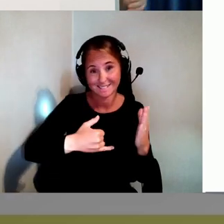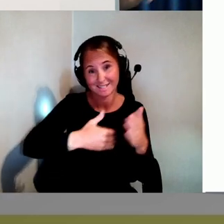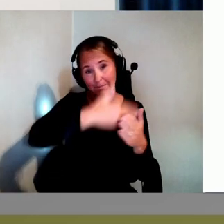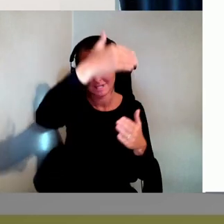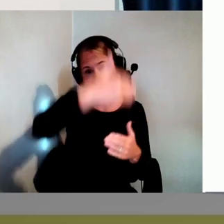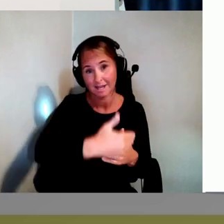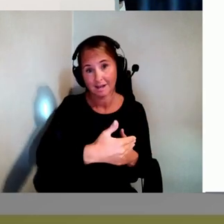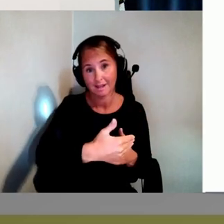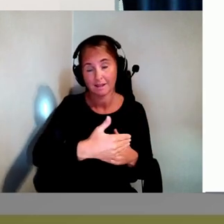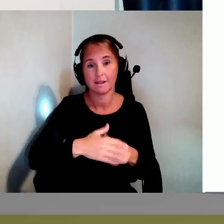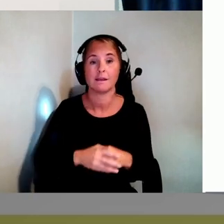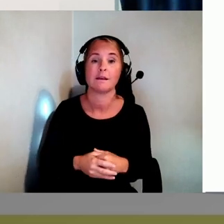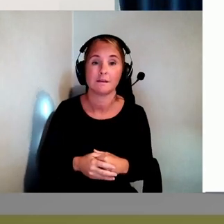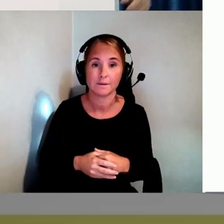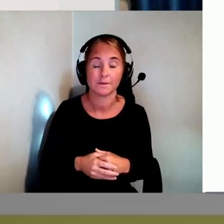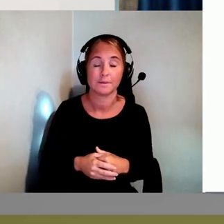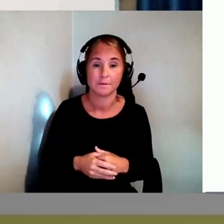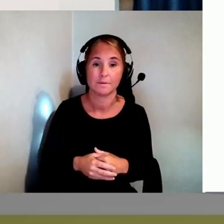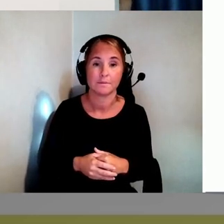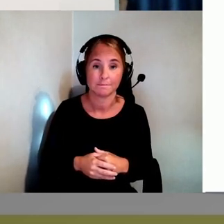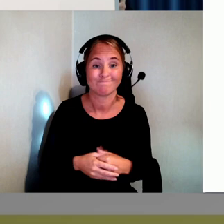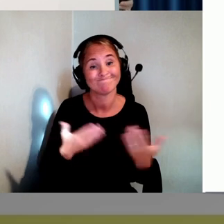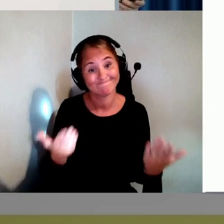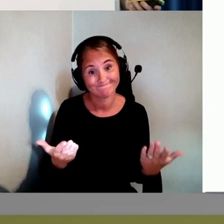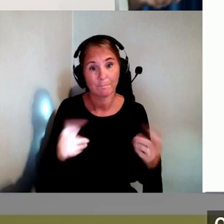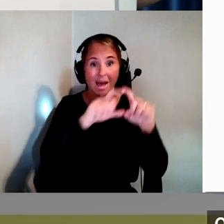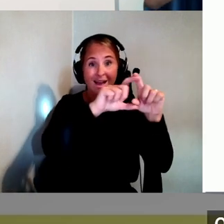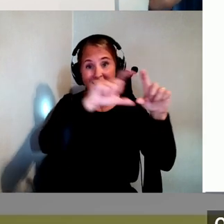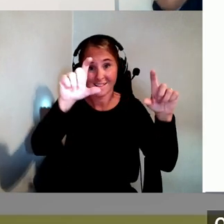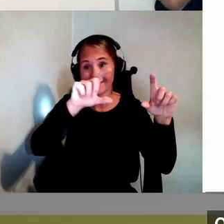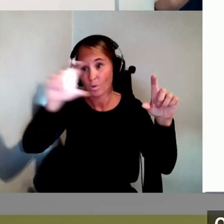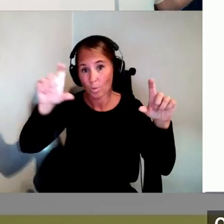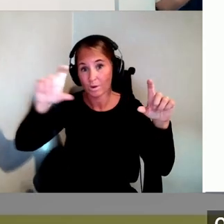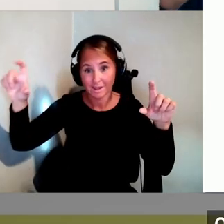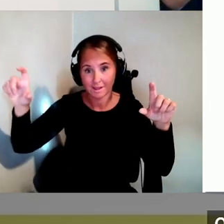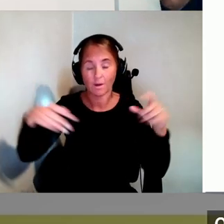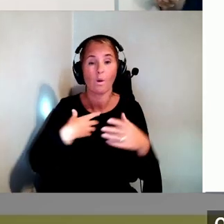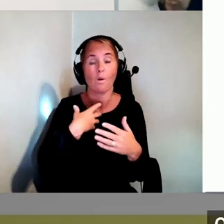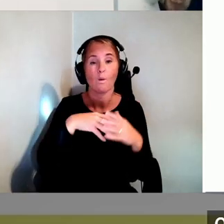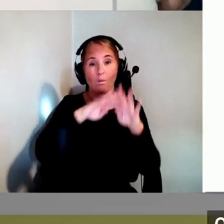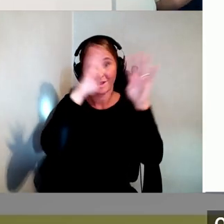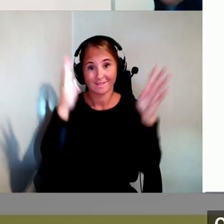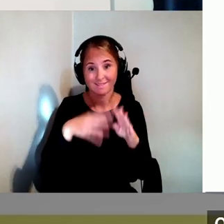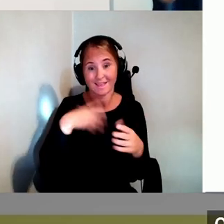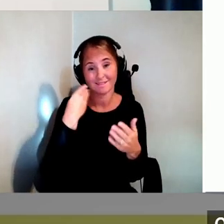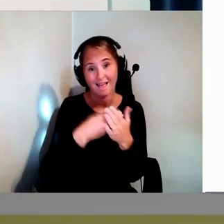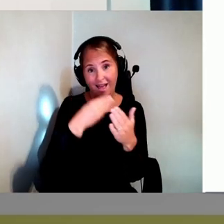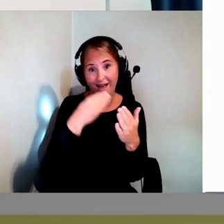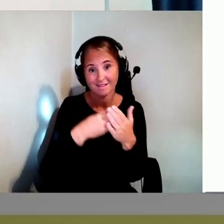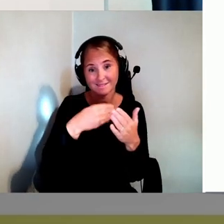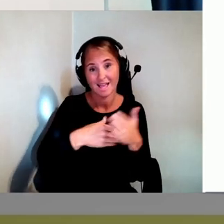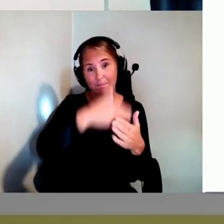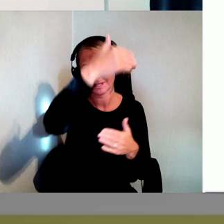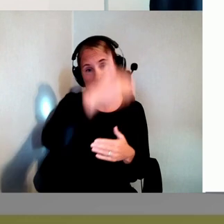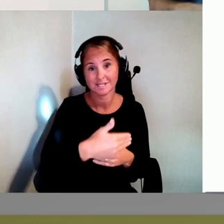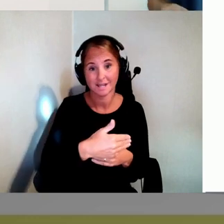eh fast ja Per kategori och den här webshopen som vi precis såg kommer bli så här att det är